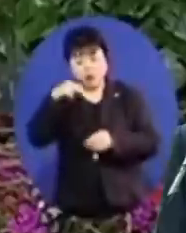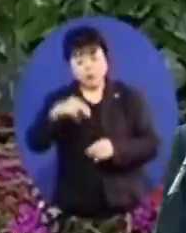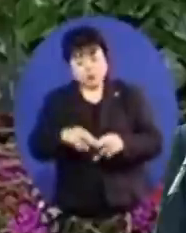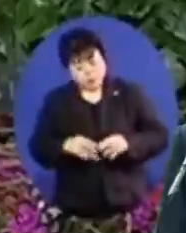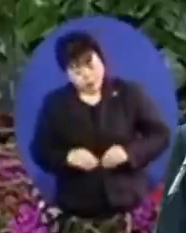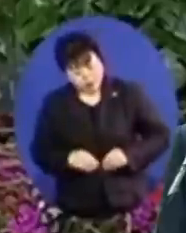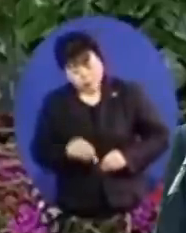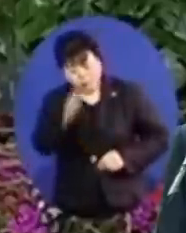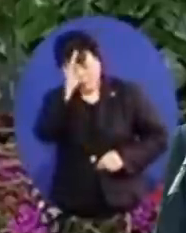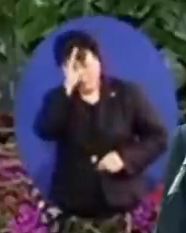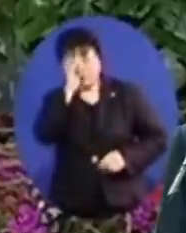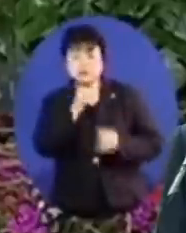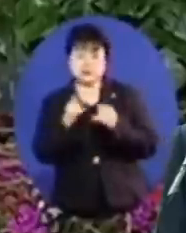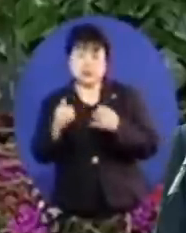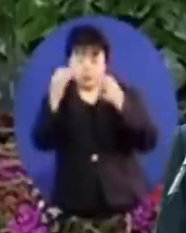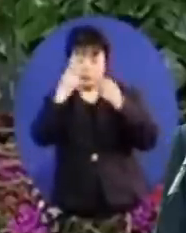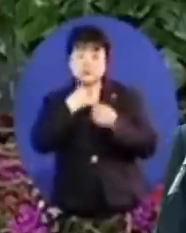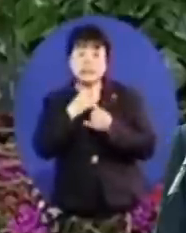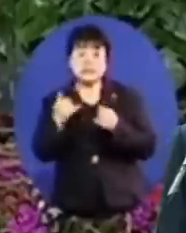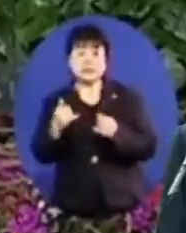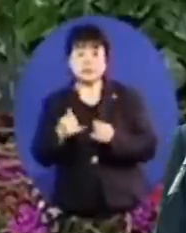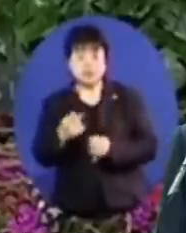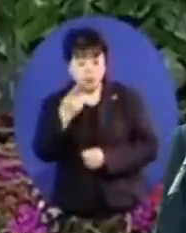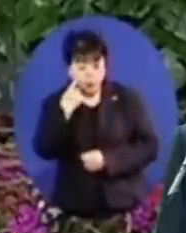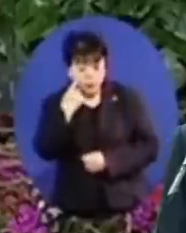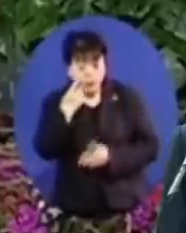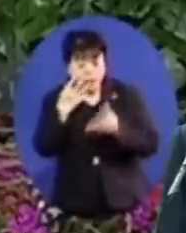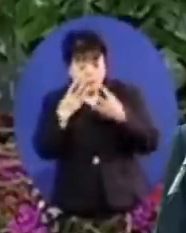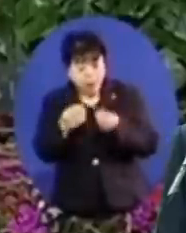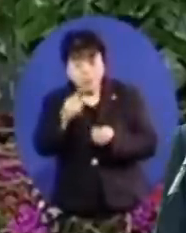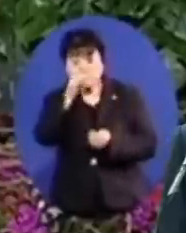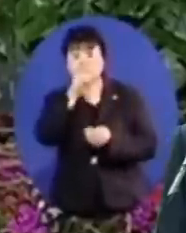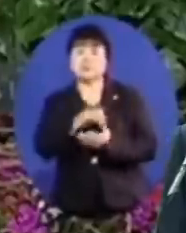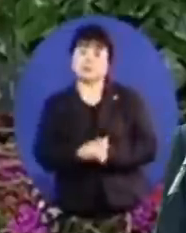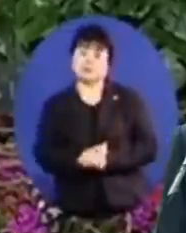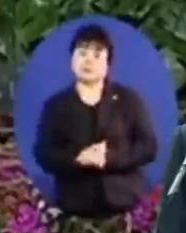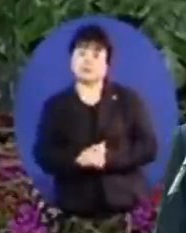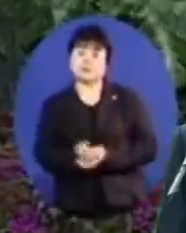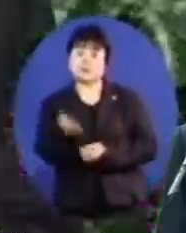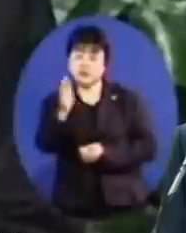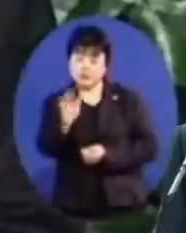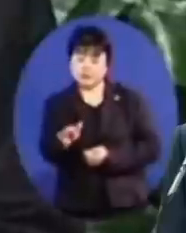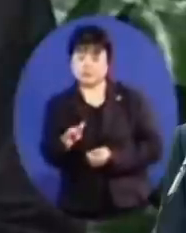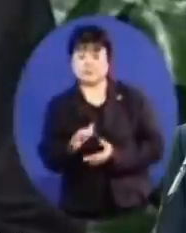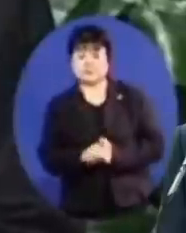굶주리고 병들고 고통당하는 사람이 너무나 많습니다. 그런데